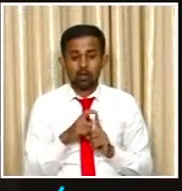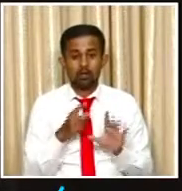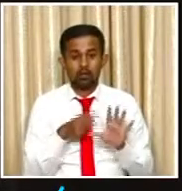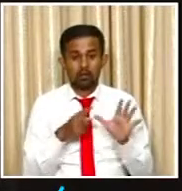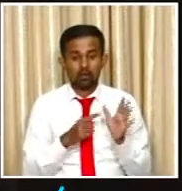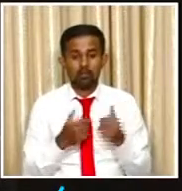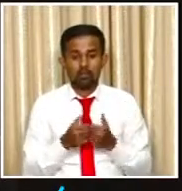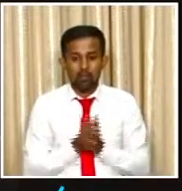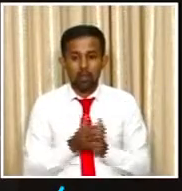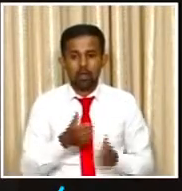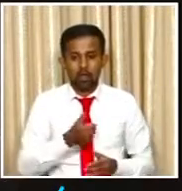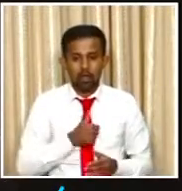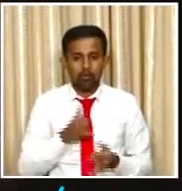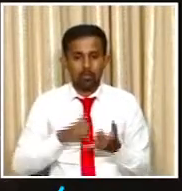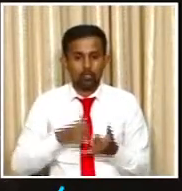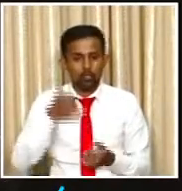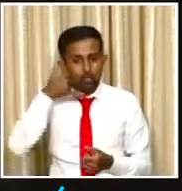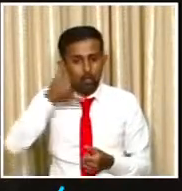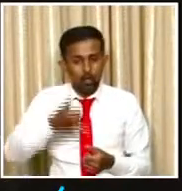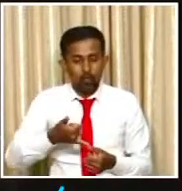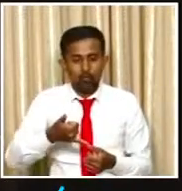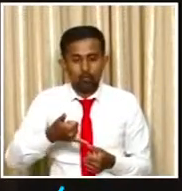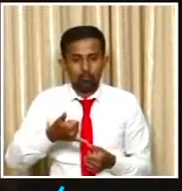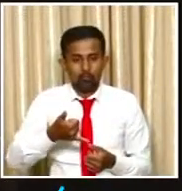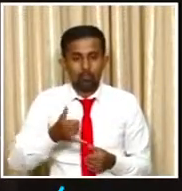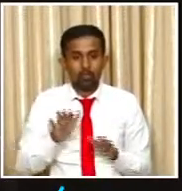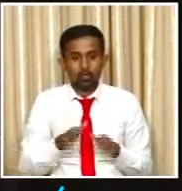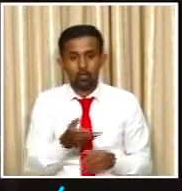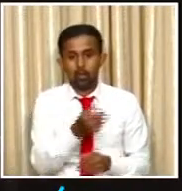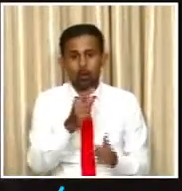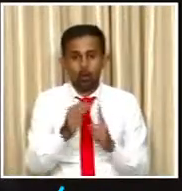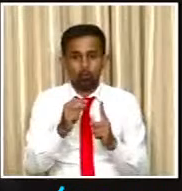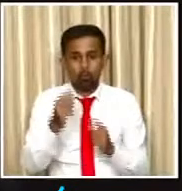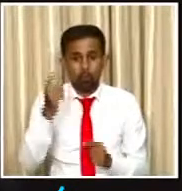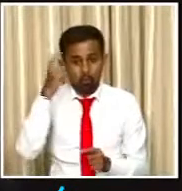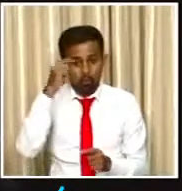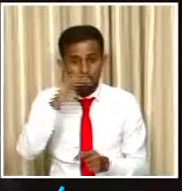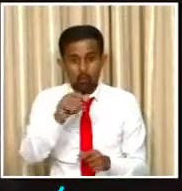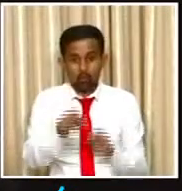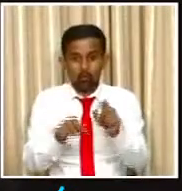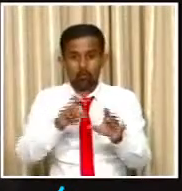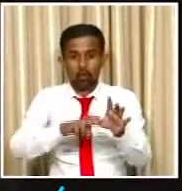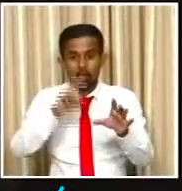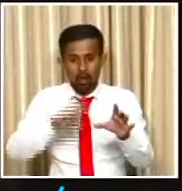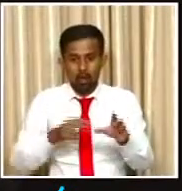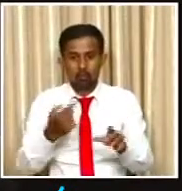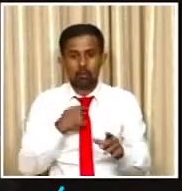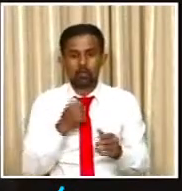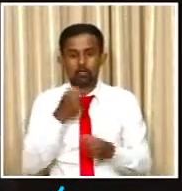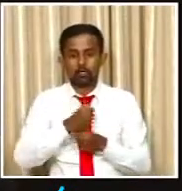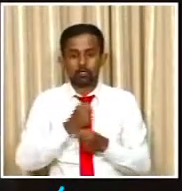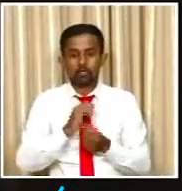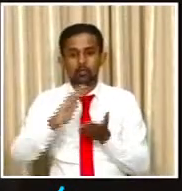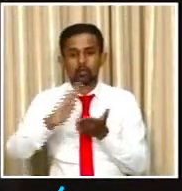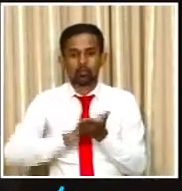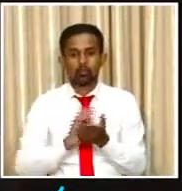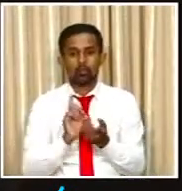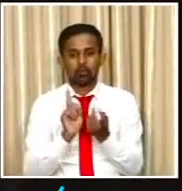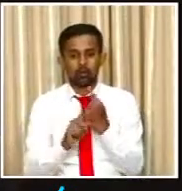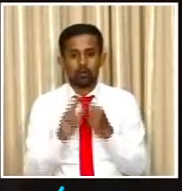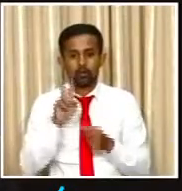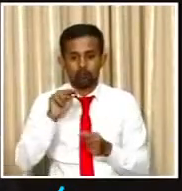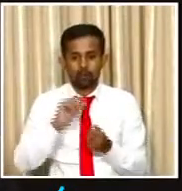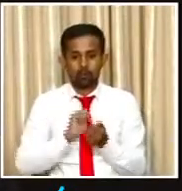කැමැත්තෙන් සිය කැමැත්තෙන් සජබේ සජබේ ඉන්න ඔය මන්ද මානසික සෙට් එකෙන් අයින් වෙලා මේ ආණ්ඩුවට සහයෝගය දුන්න විසිවිලි